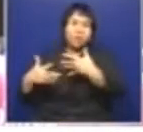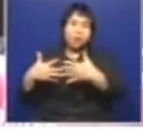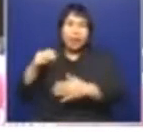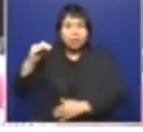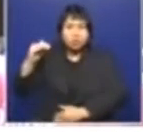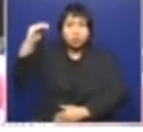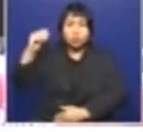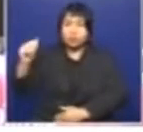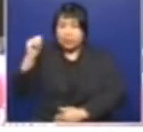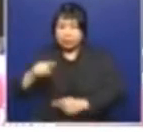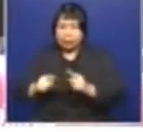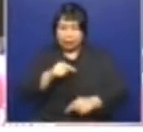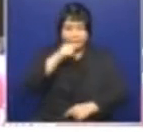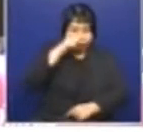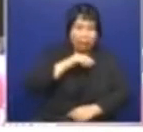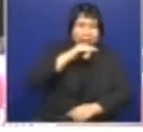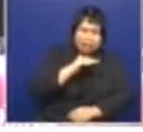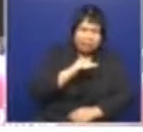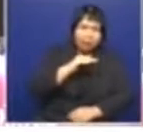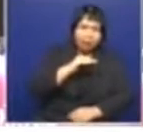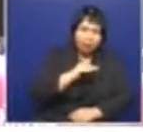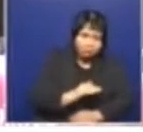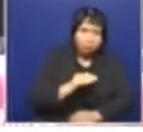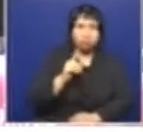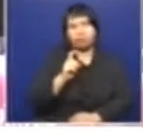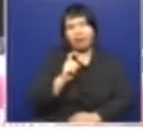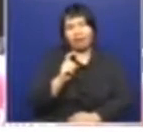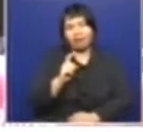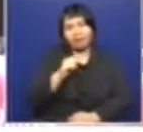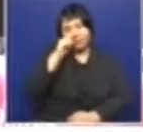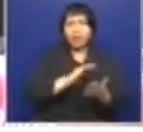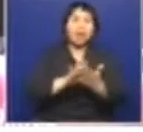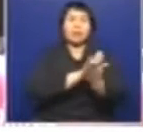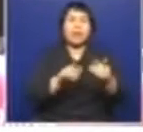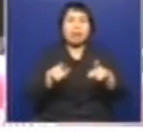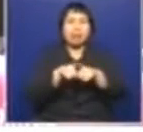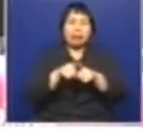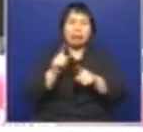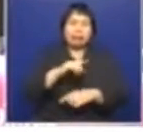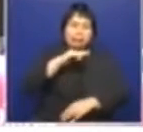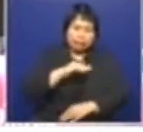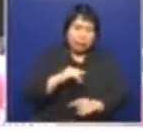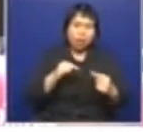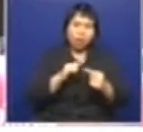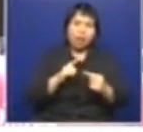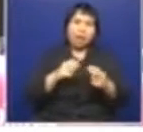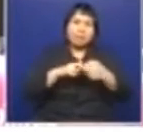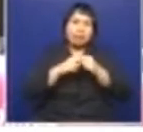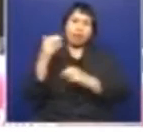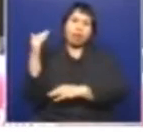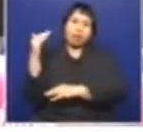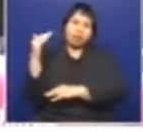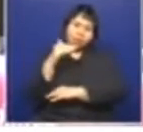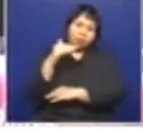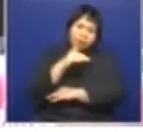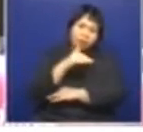อ้แค่อยู่แล้วมันเตี้ยลงอีกตายเลยเมืองไทยเป็นคนแค่ทั้งด้านเศรษฐกิจแล้วมันเตี้ยลงอีกอ่ะคนแค่